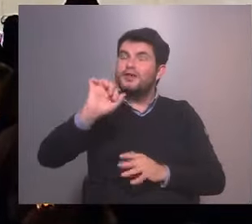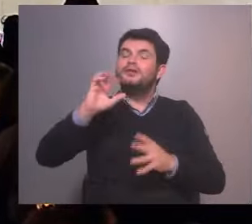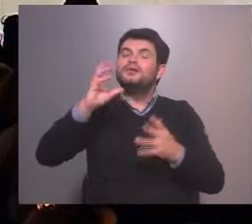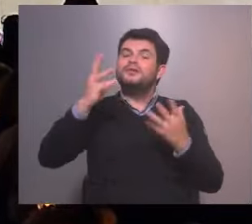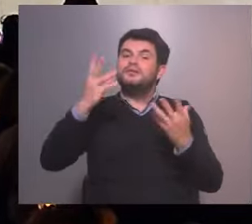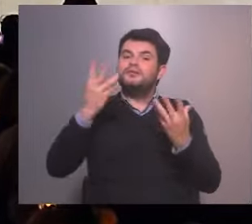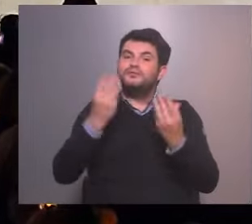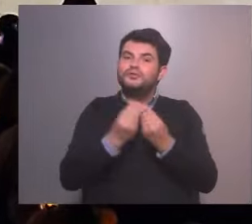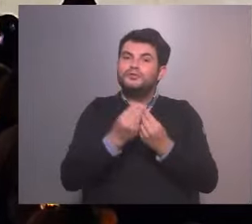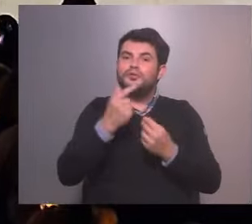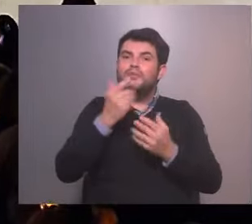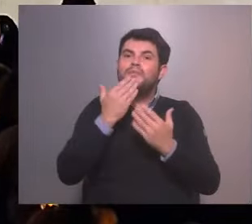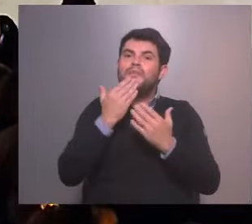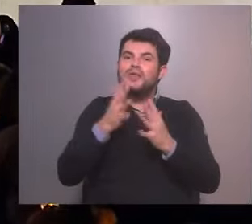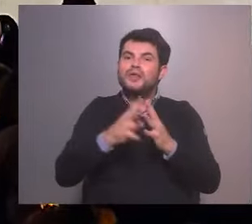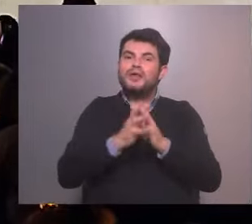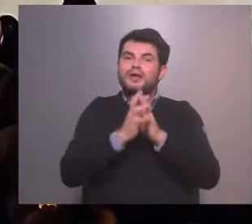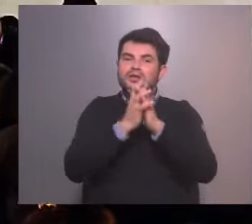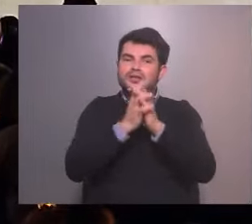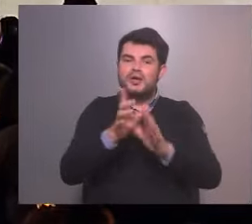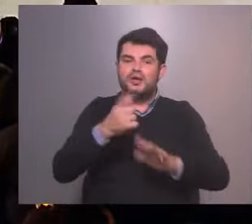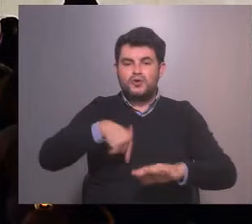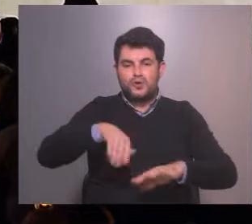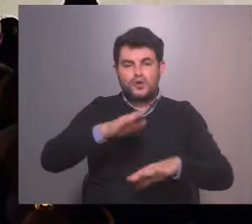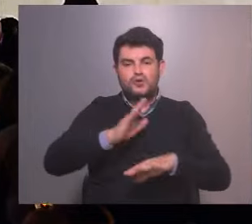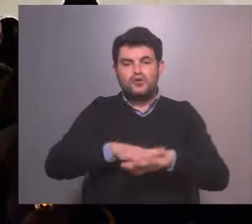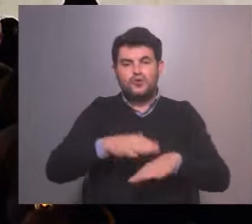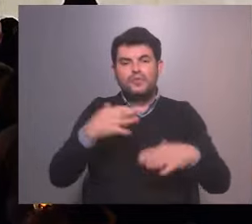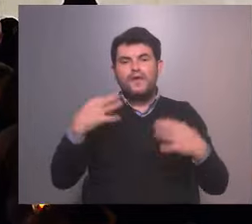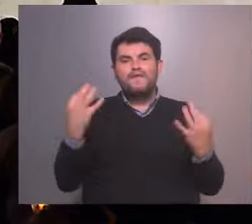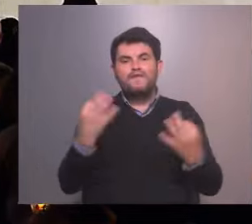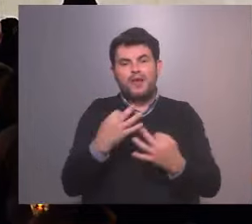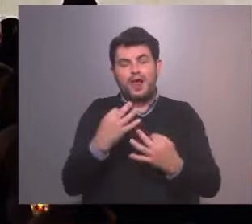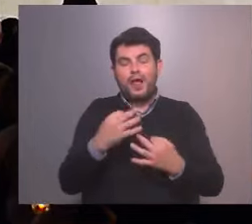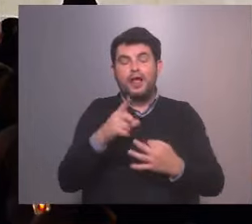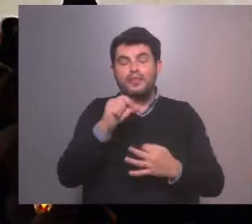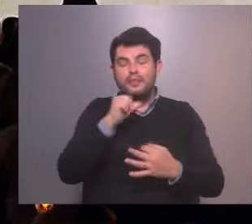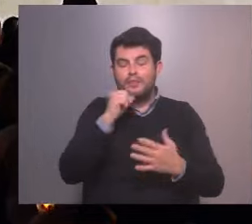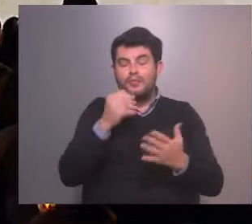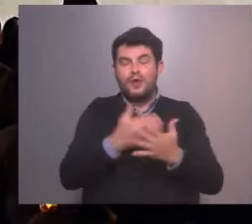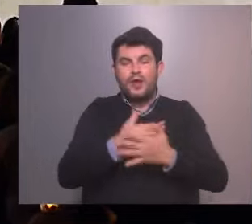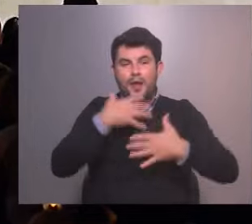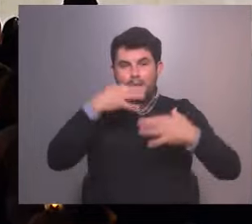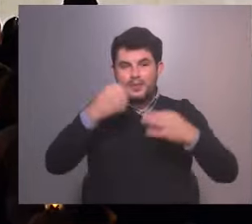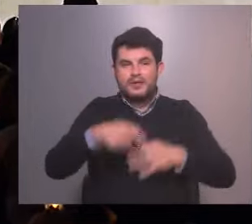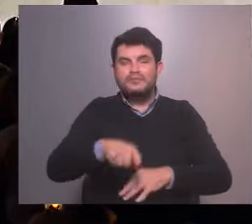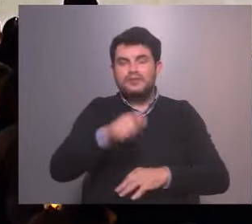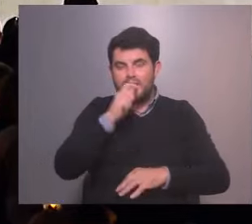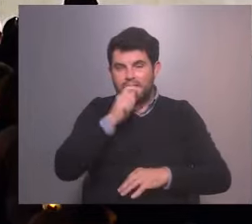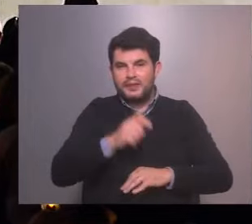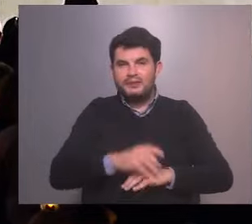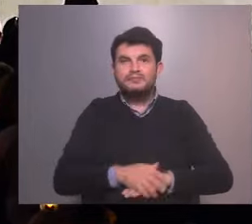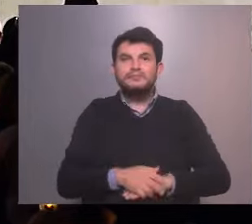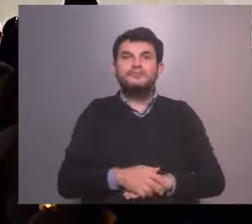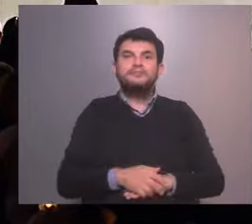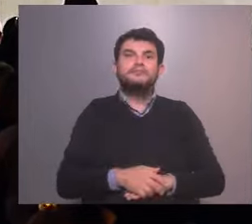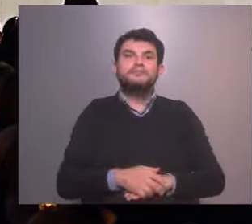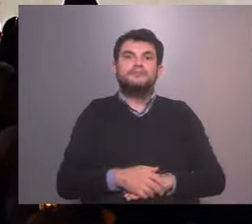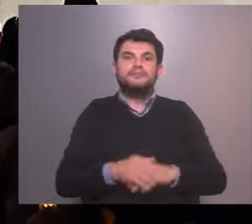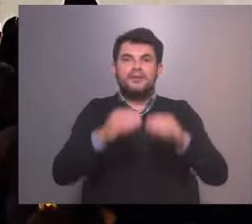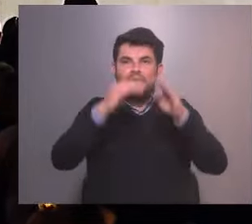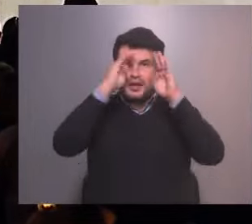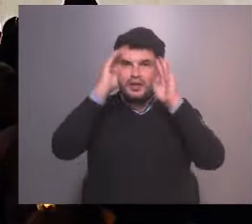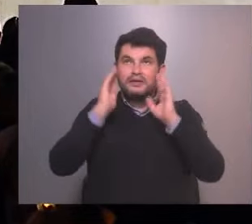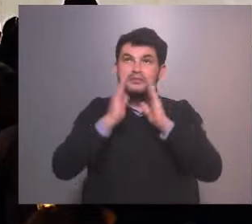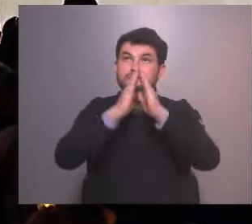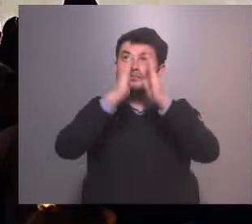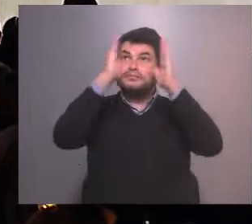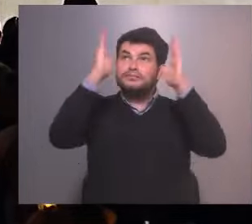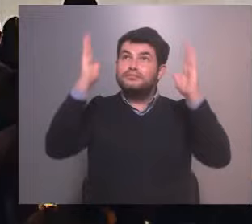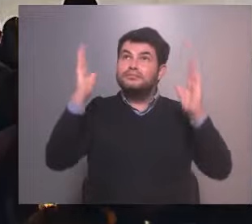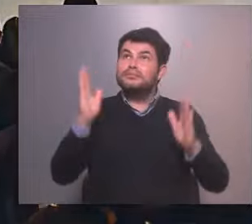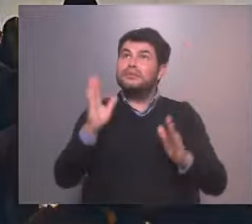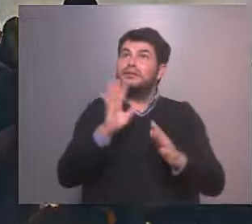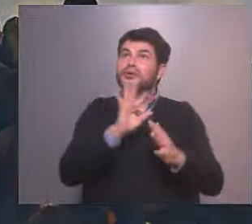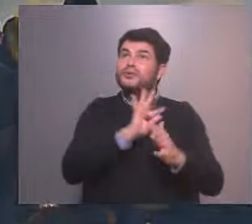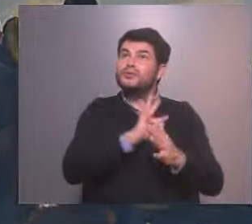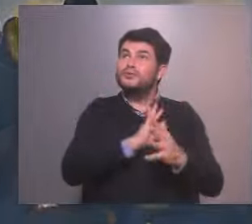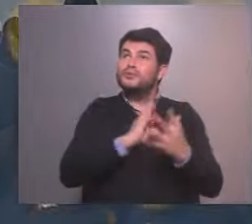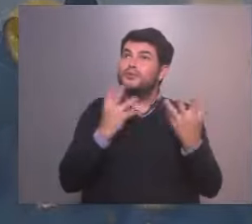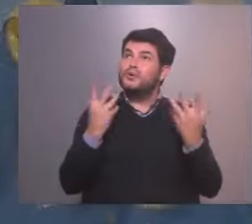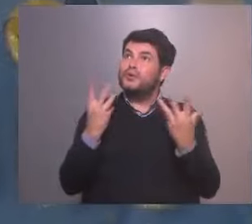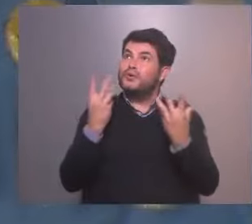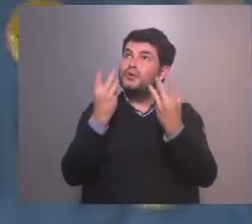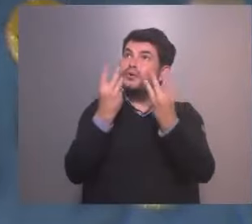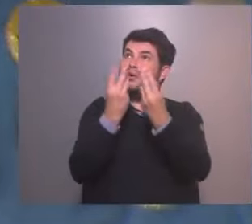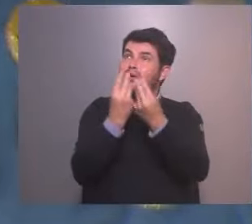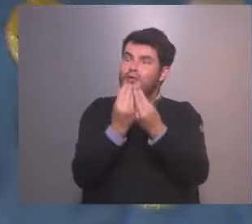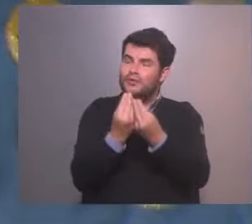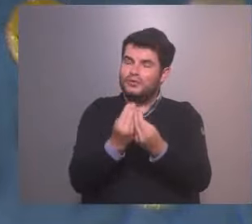Ave o Maria, piena di grazia, il Signore è con te. Tu sei benedetta fra le donne e benedetto il frutto